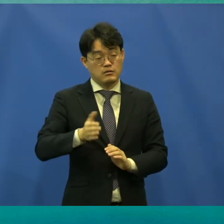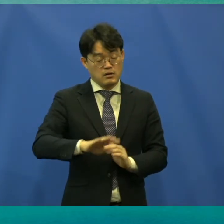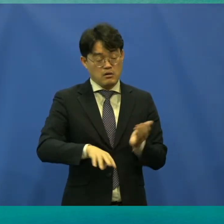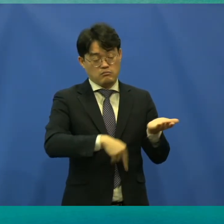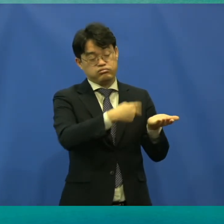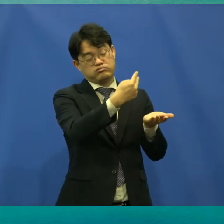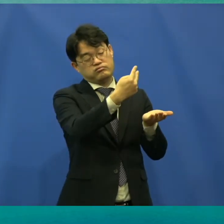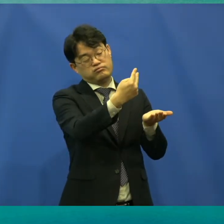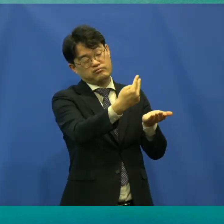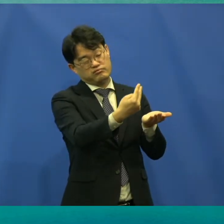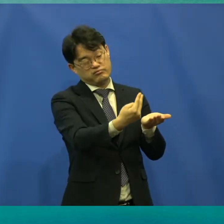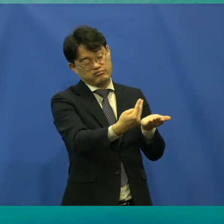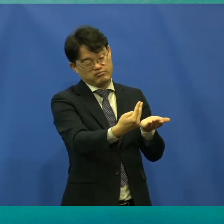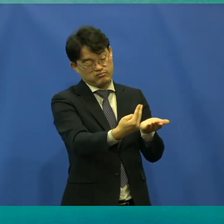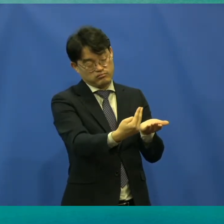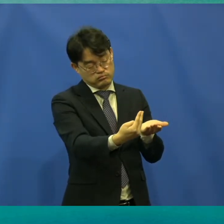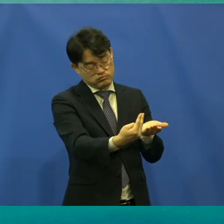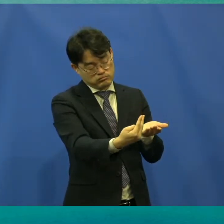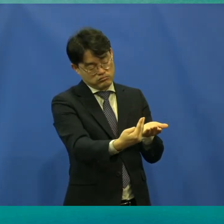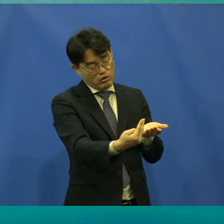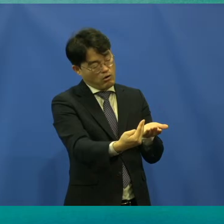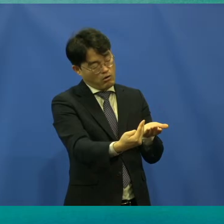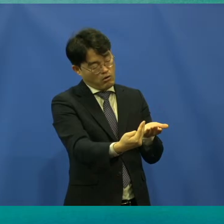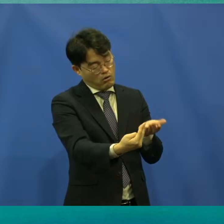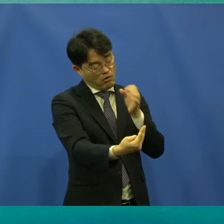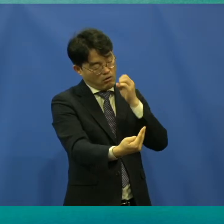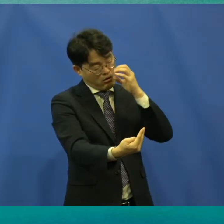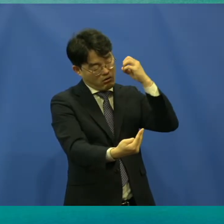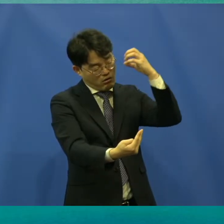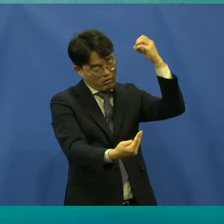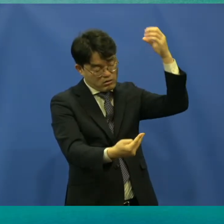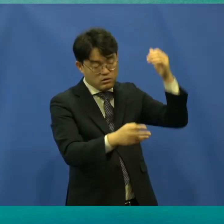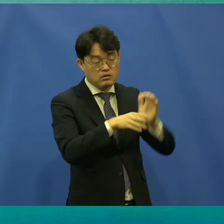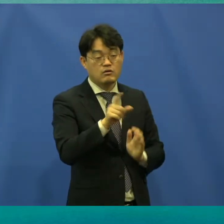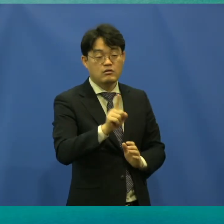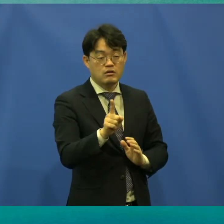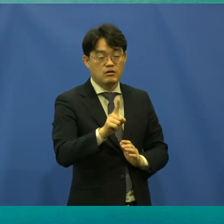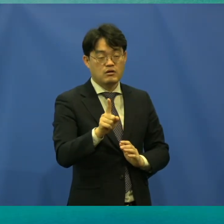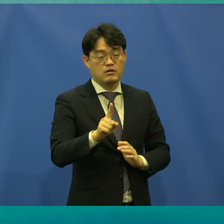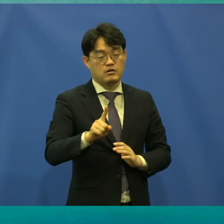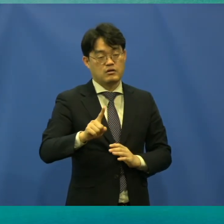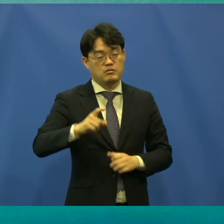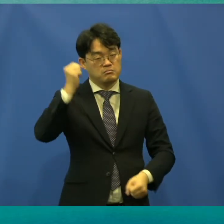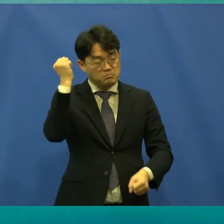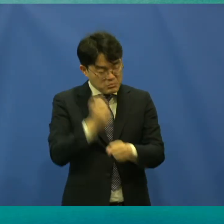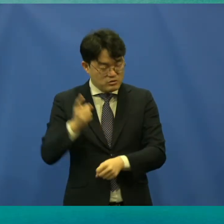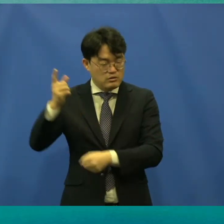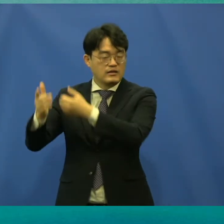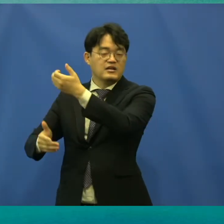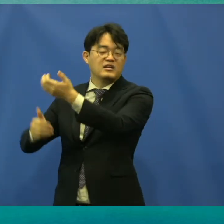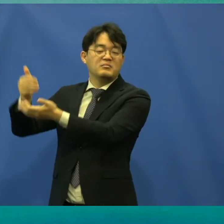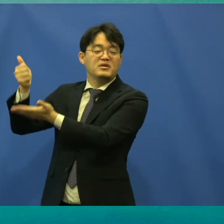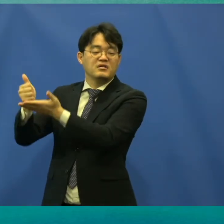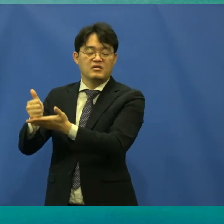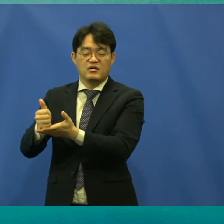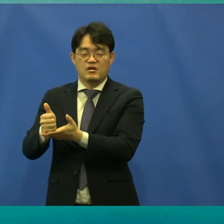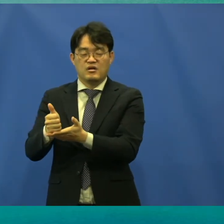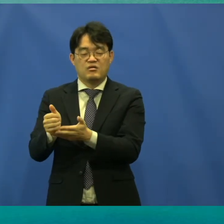일어나죠? 놀라운 일이 일어납니다. 여호와께서 이미 큰 물고기를